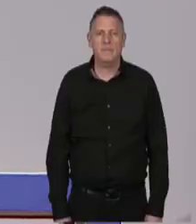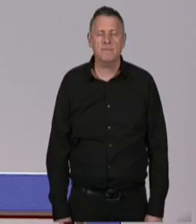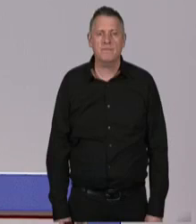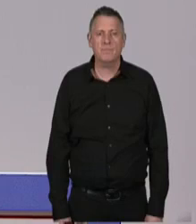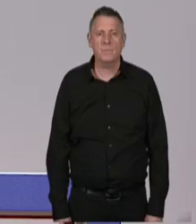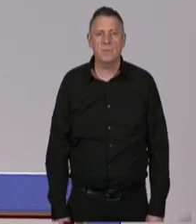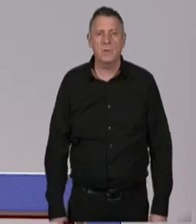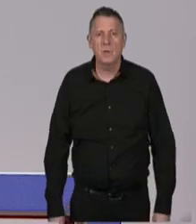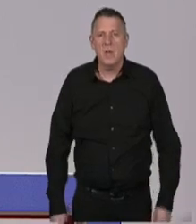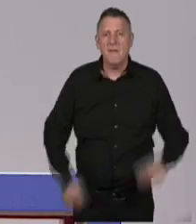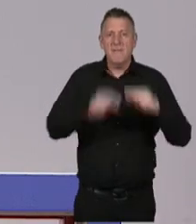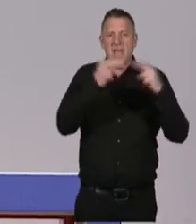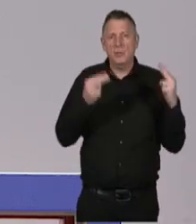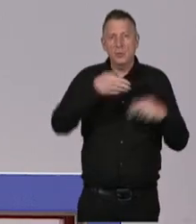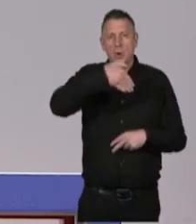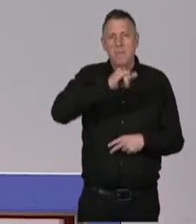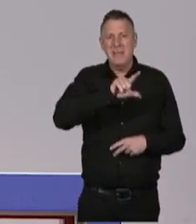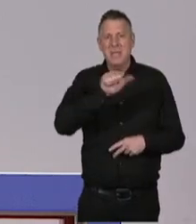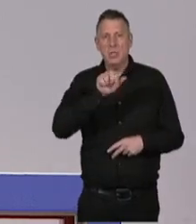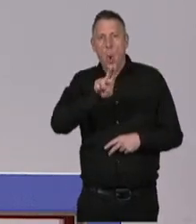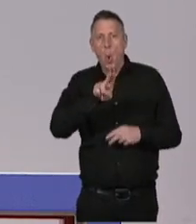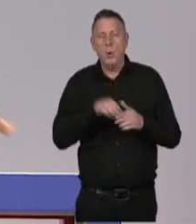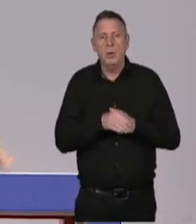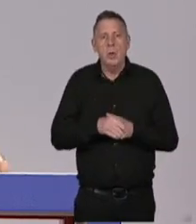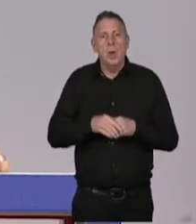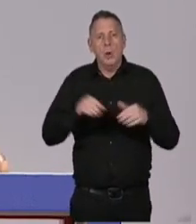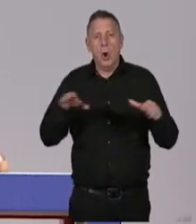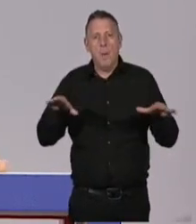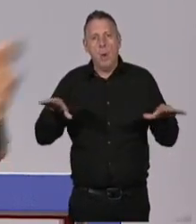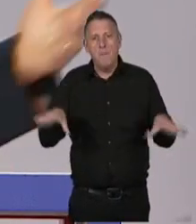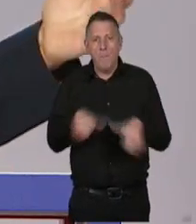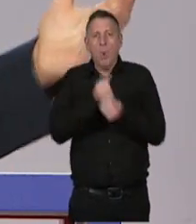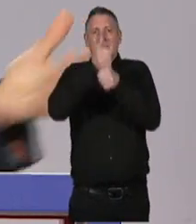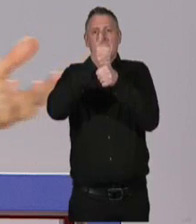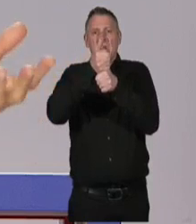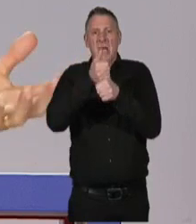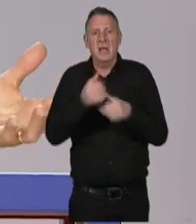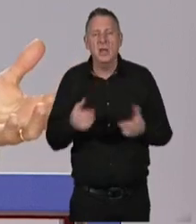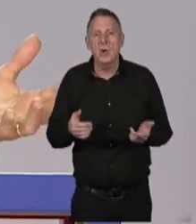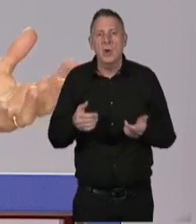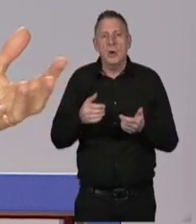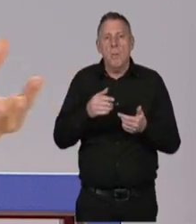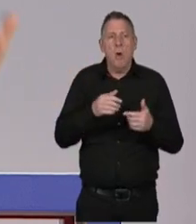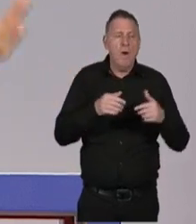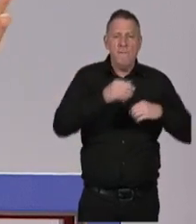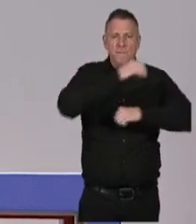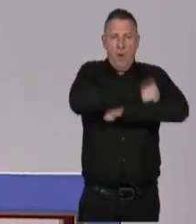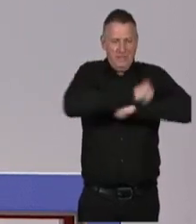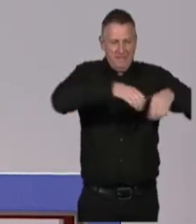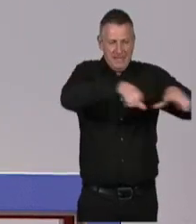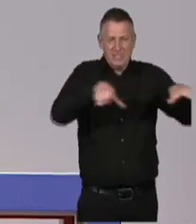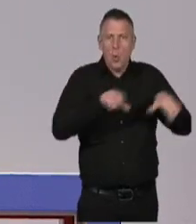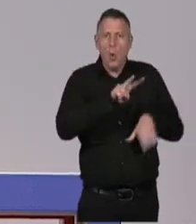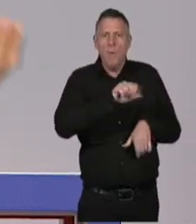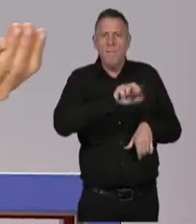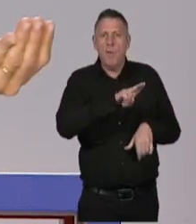Du viaduc de Millau au Mont-Saint-Michel, du phare de Cordouan aux fortifications de Vauban, je veux aussi que